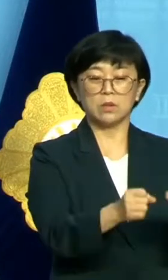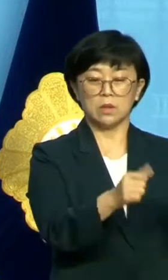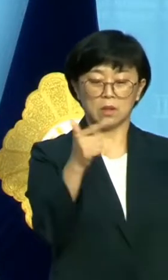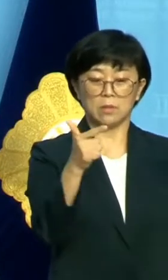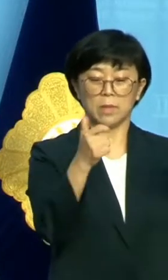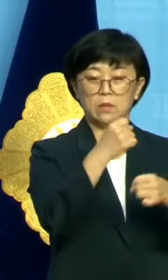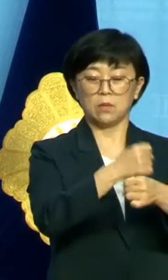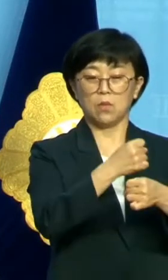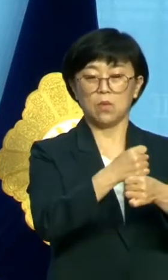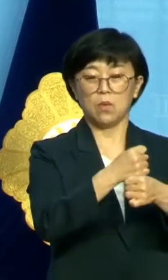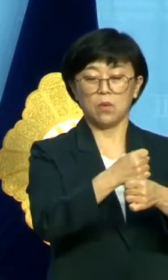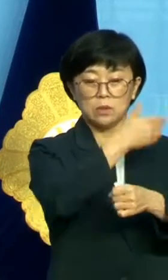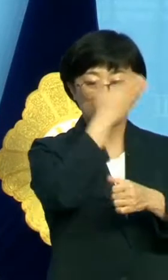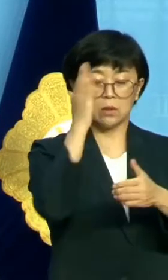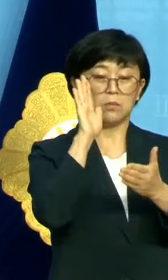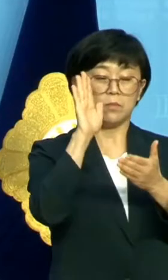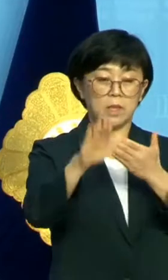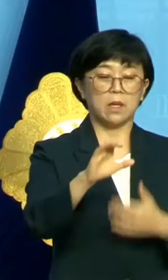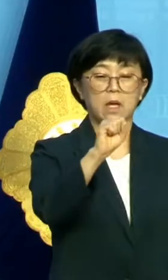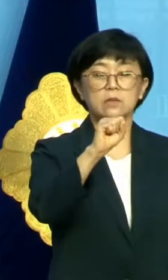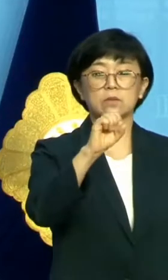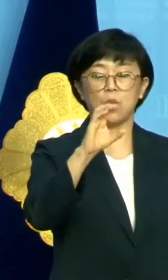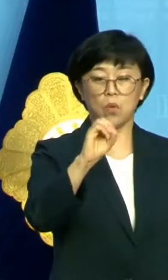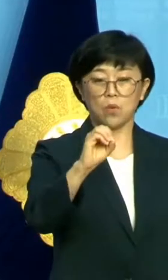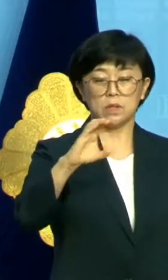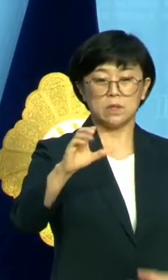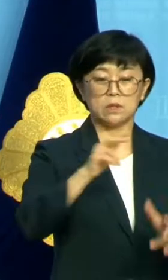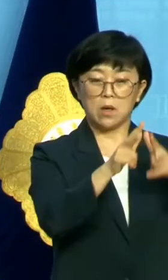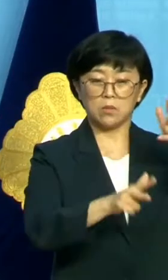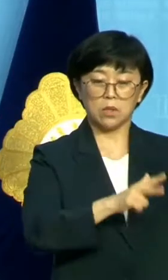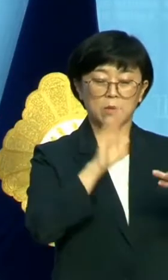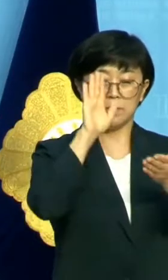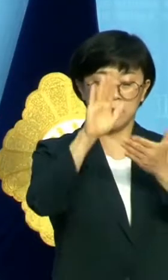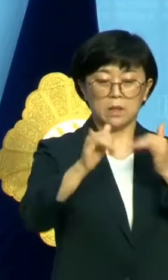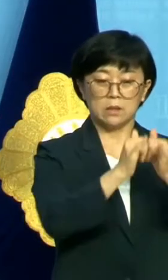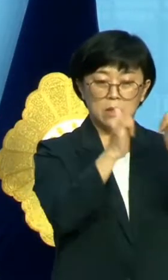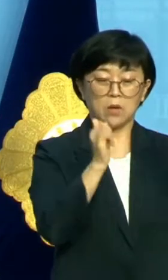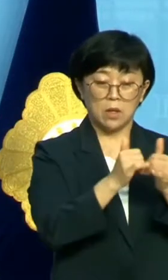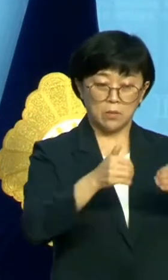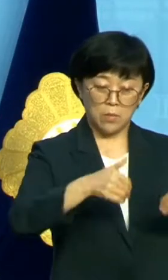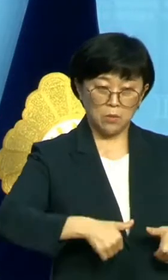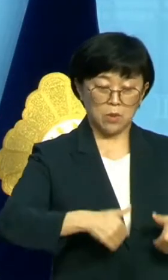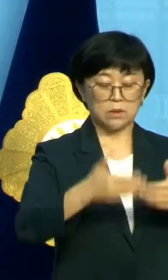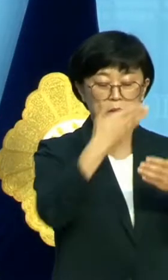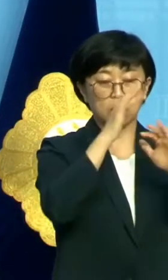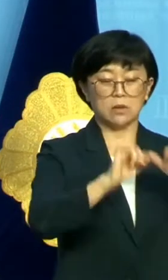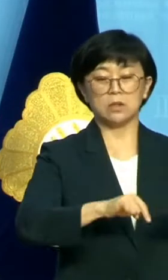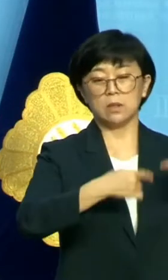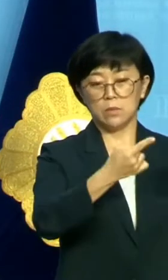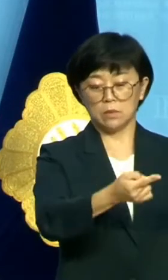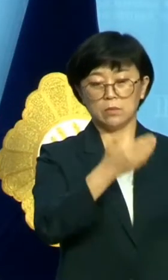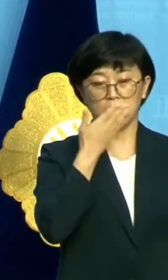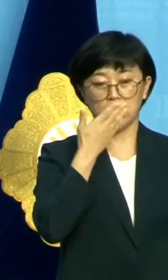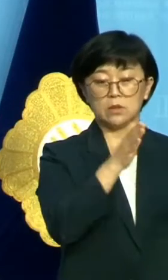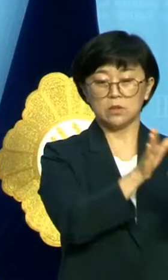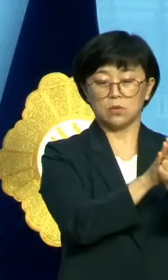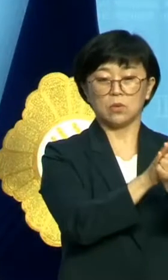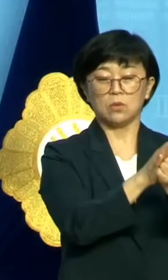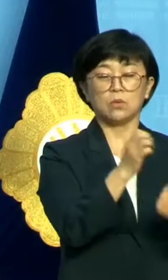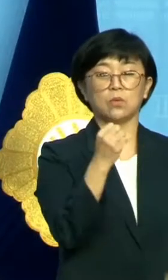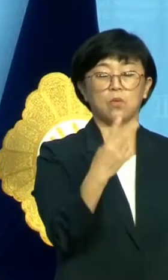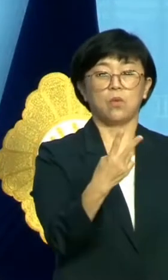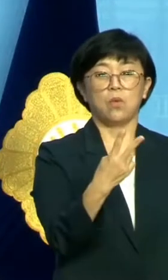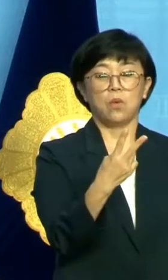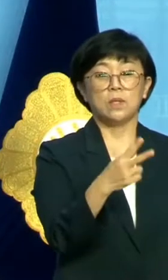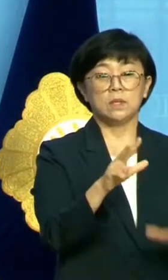강화하고 청년 미래 지식 SOC 사업으로 미래사회에 필요한 청년들이 육성될 수 있도록 지원하겠습니다. 사실